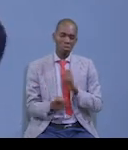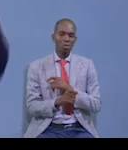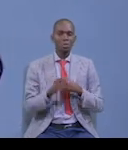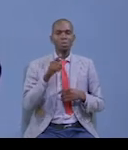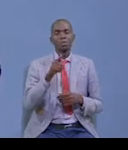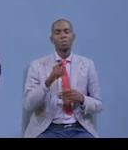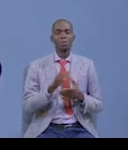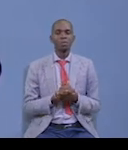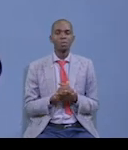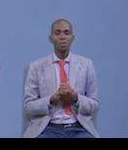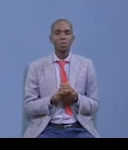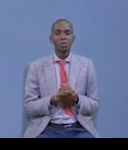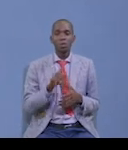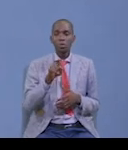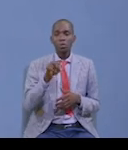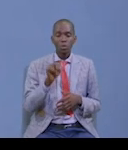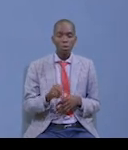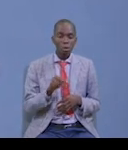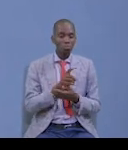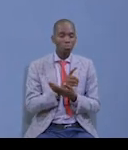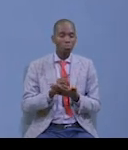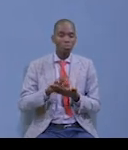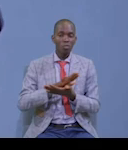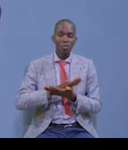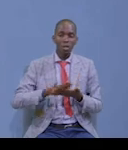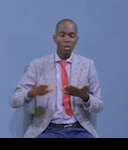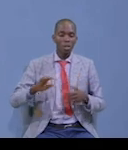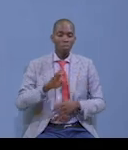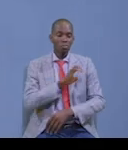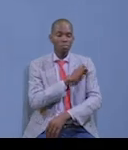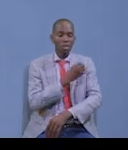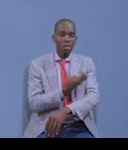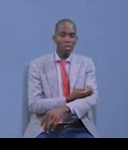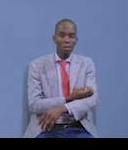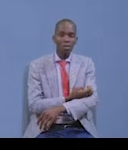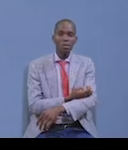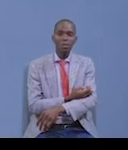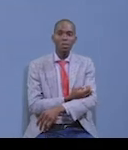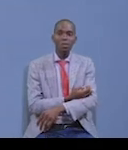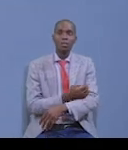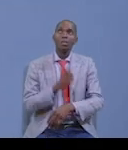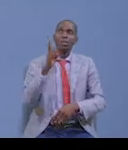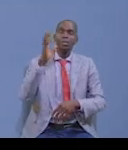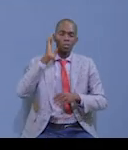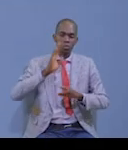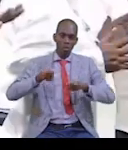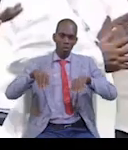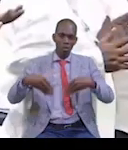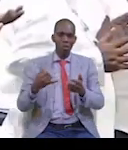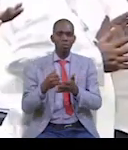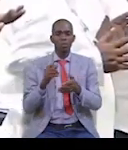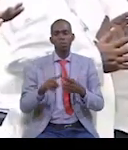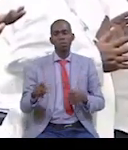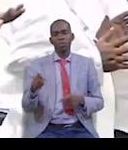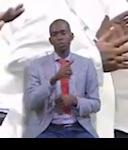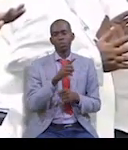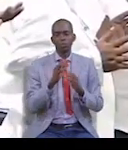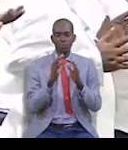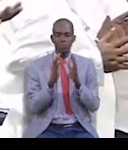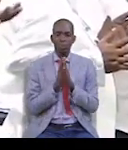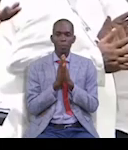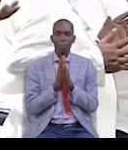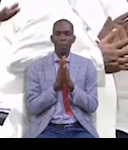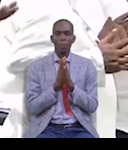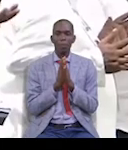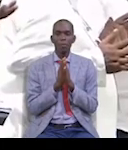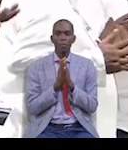ఆయన రూపాంతరపరుస్తాడు. You need divine energy, దైవికం he will enable you. దైవికమైన సామర్థ్యం కావాలా ఆయన